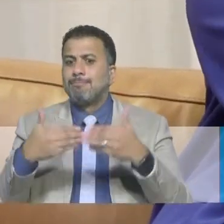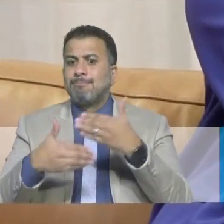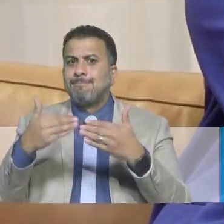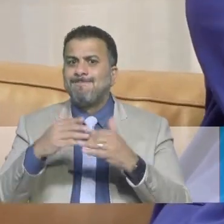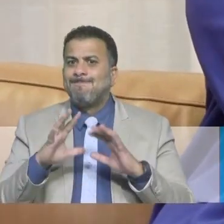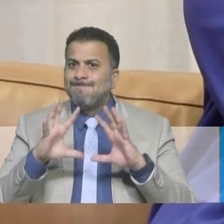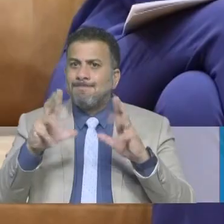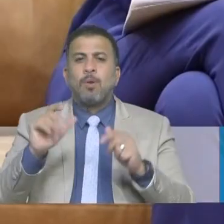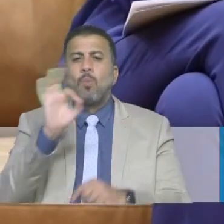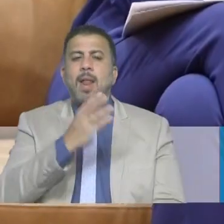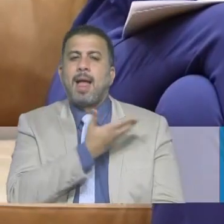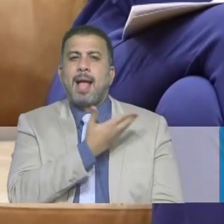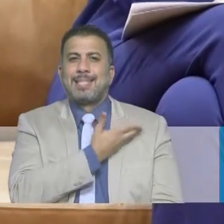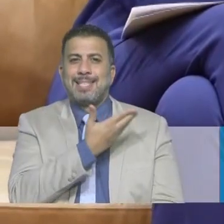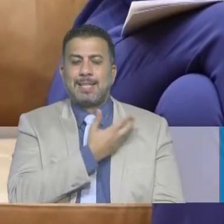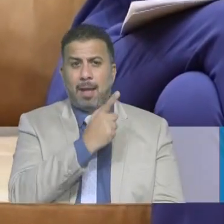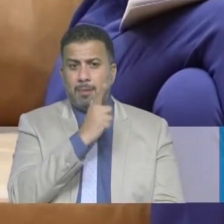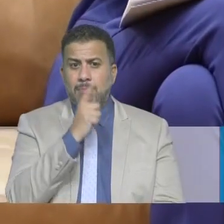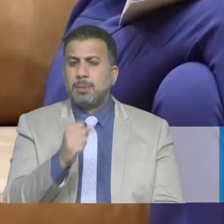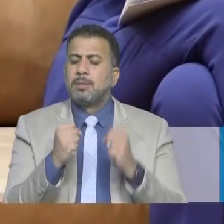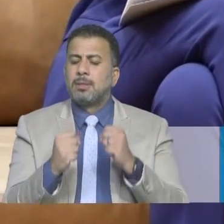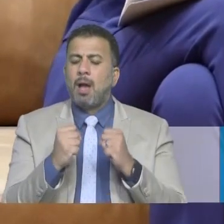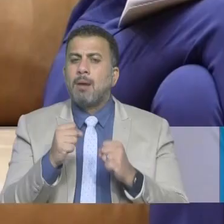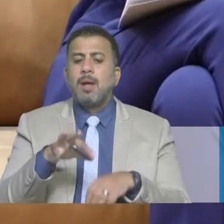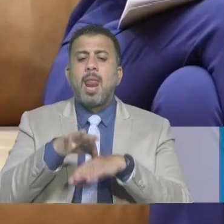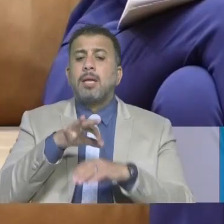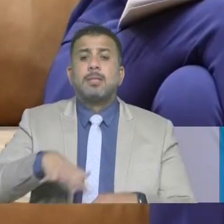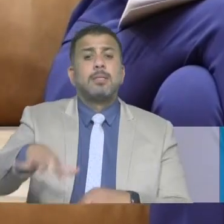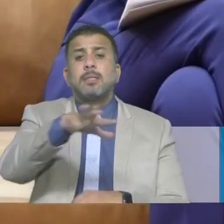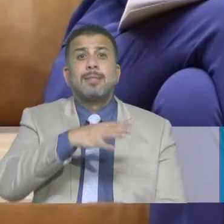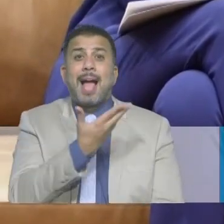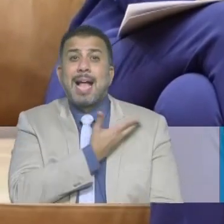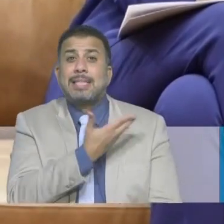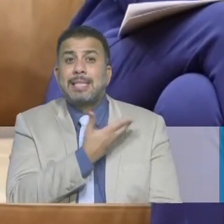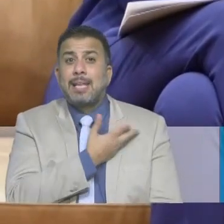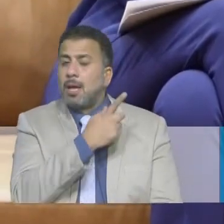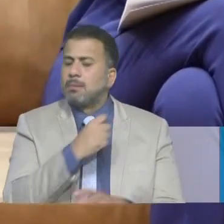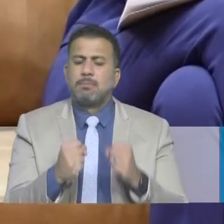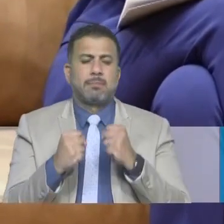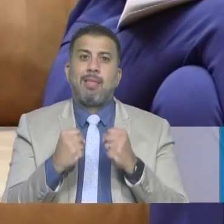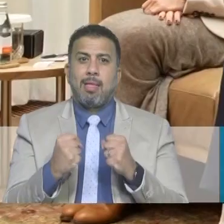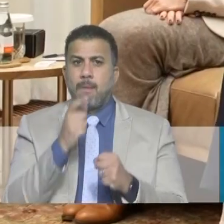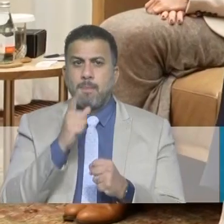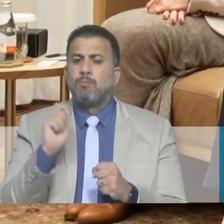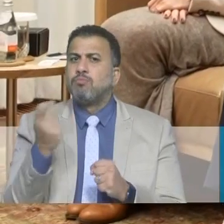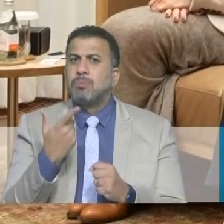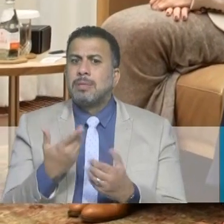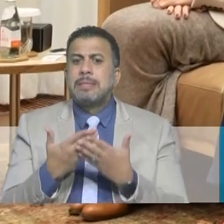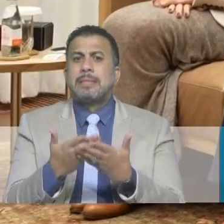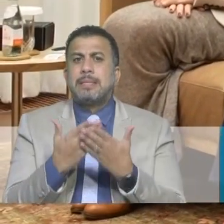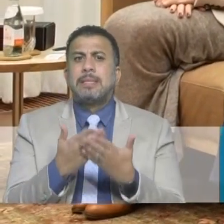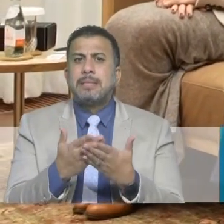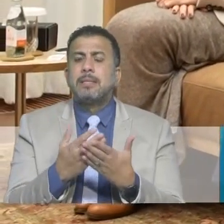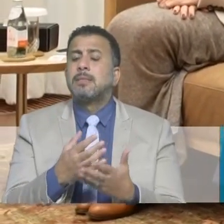جانبان الاوضاع الانسانيه الصعبه التي يعاني منها المدنيون في قطاع غزه وسبل تعزيز الاستجابه الدوليه